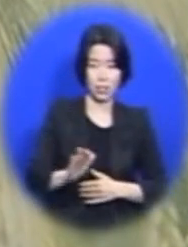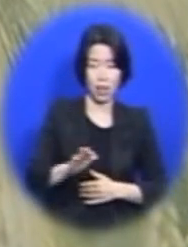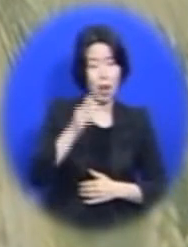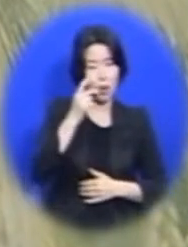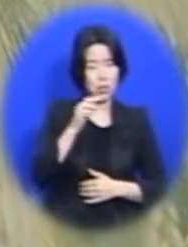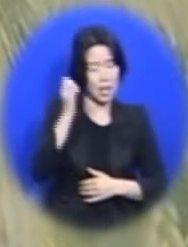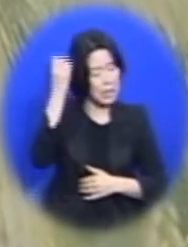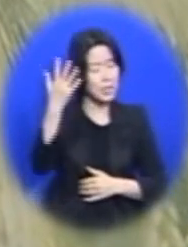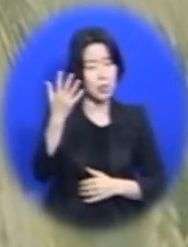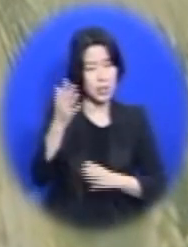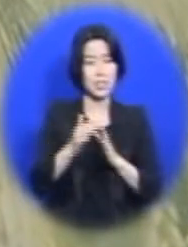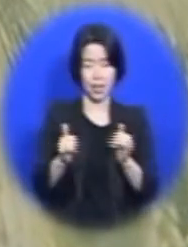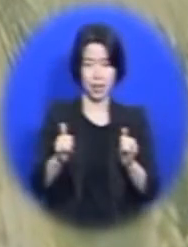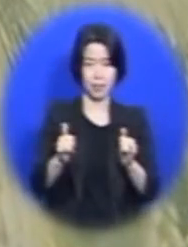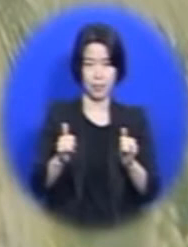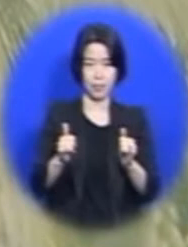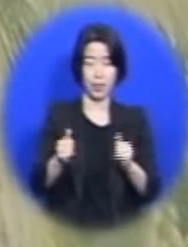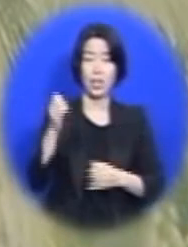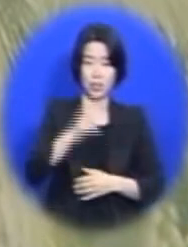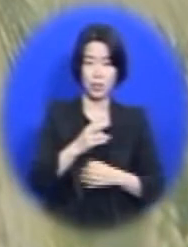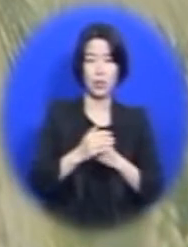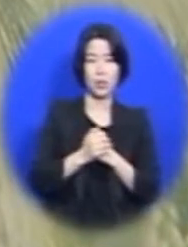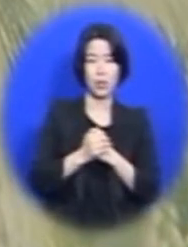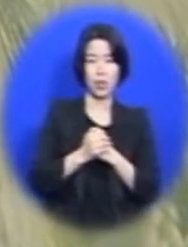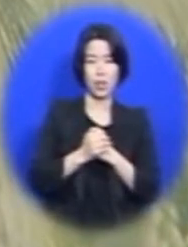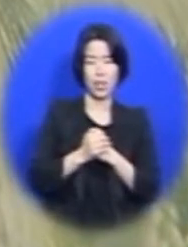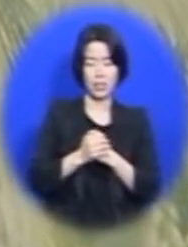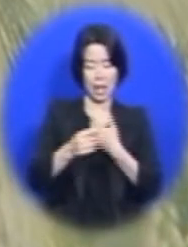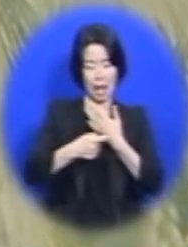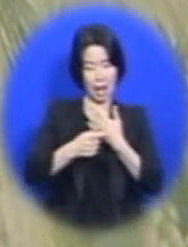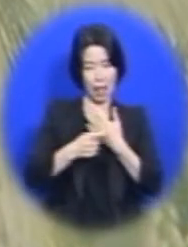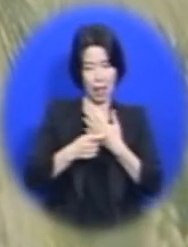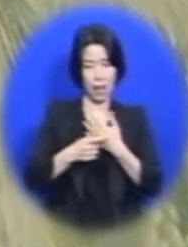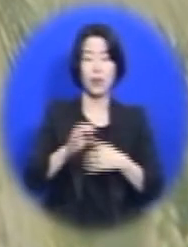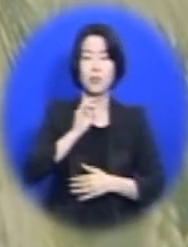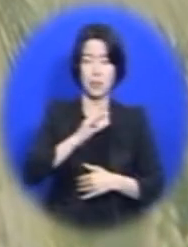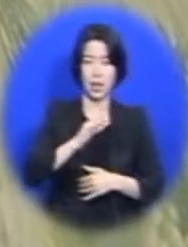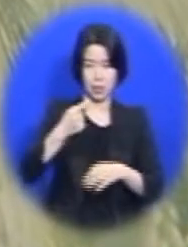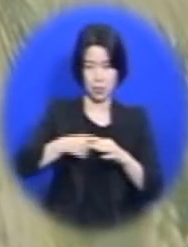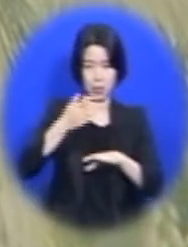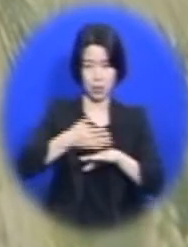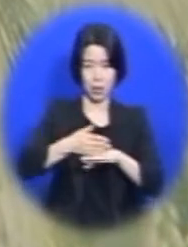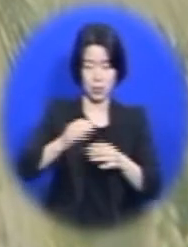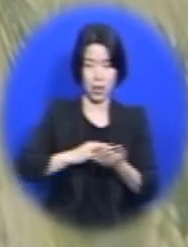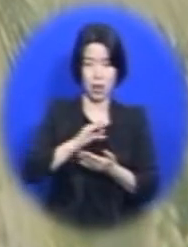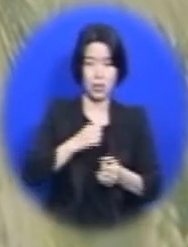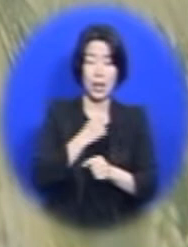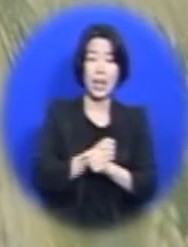혹시 잊어버리셨던 분, 그리고 또는 그저 형식적으로 맥주 감사 헌금을 하시는